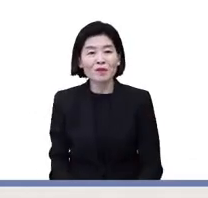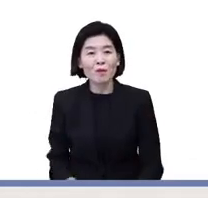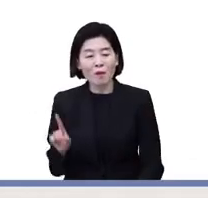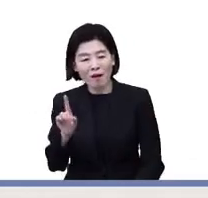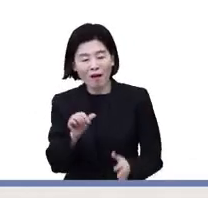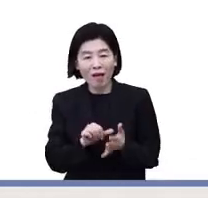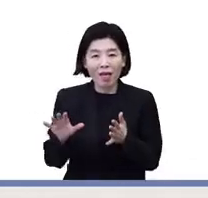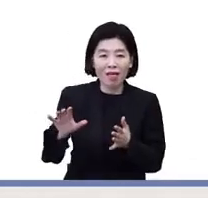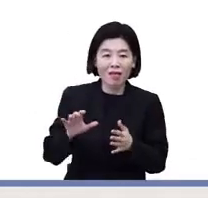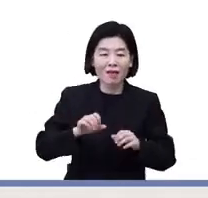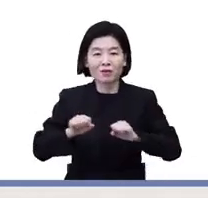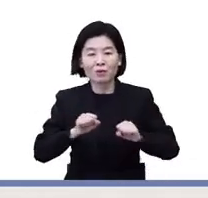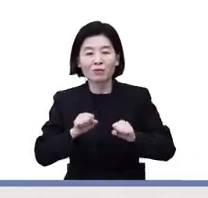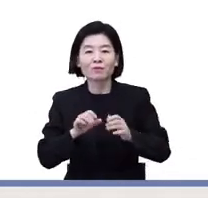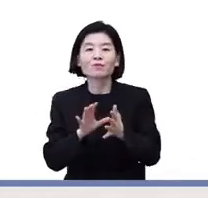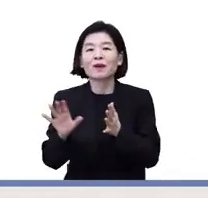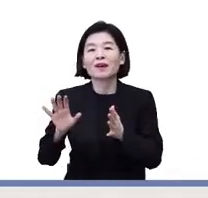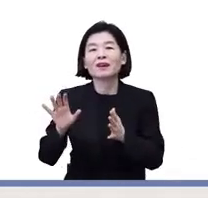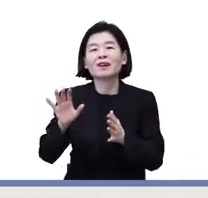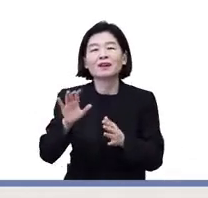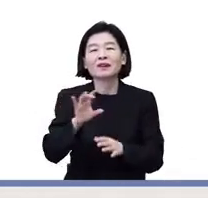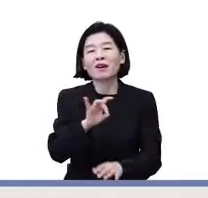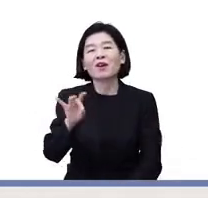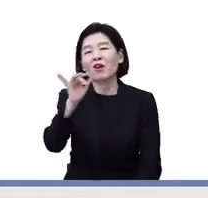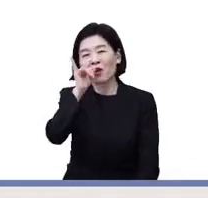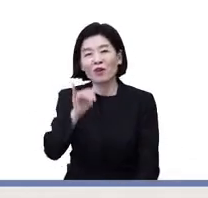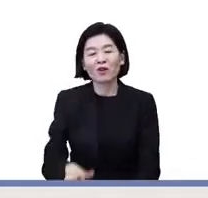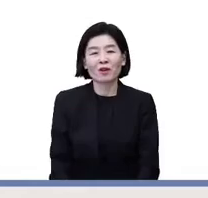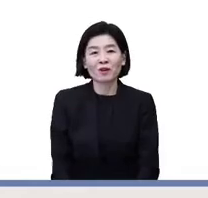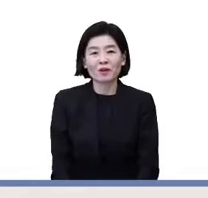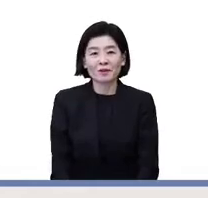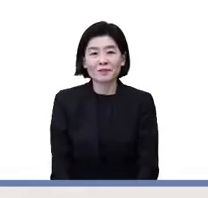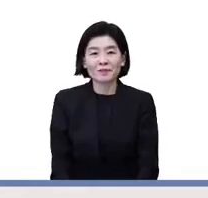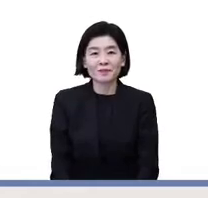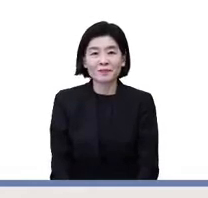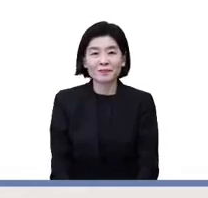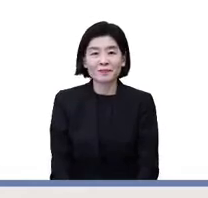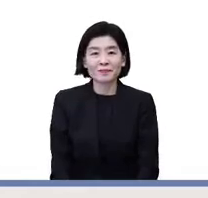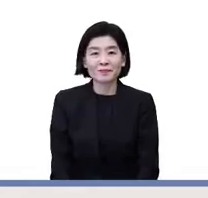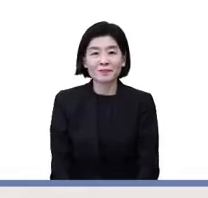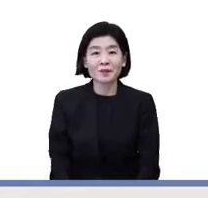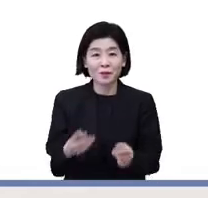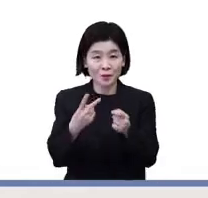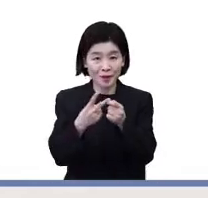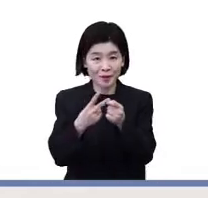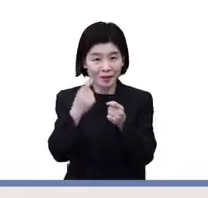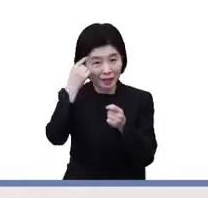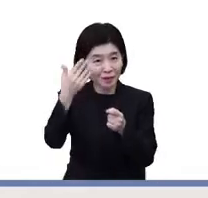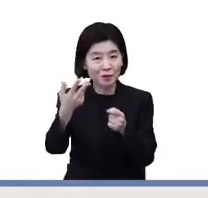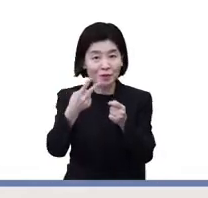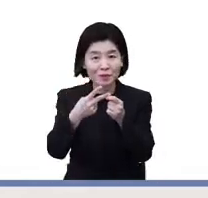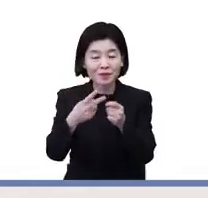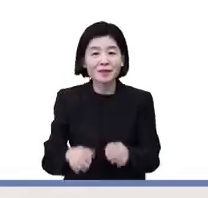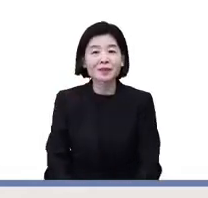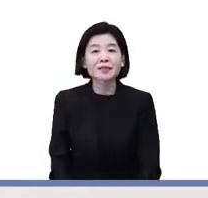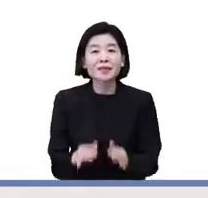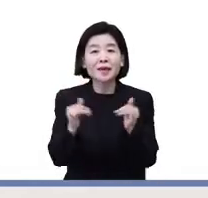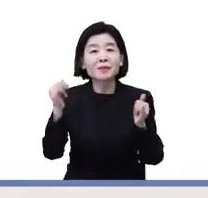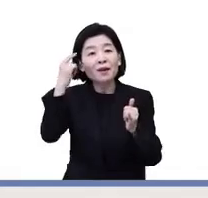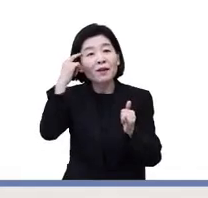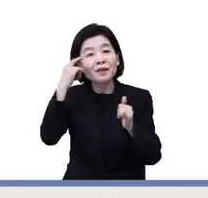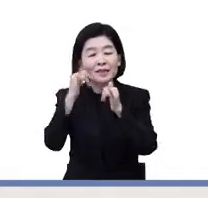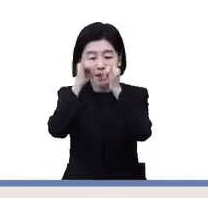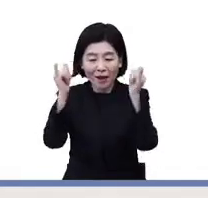위험한 행동도 더 많이 하게 됩니다. 자, 두 번째 퀴즈입니다. 인간의 정신사회적 발달